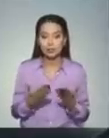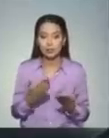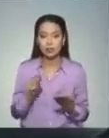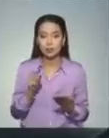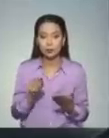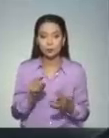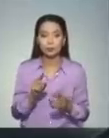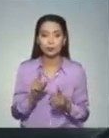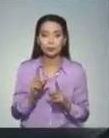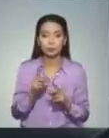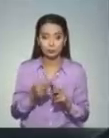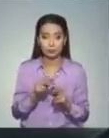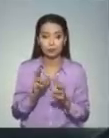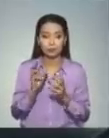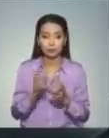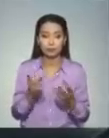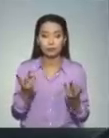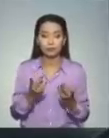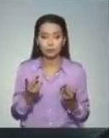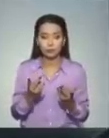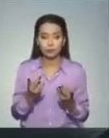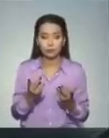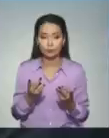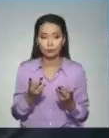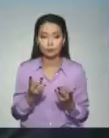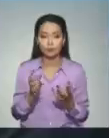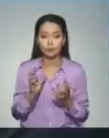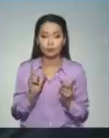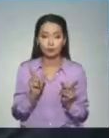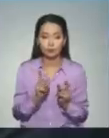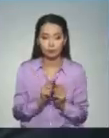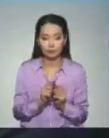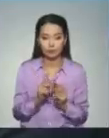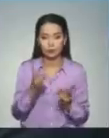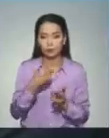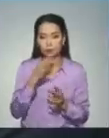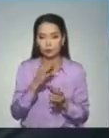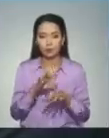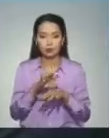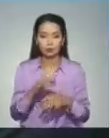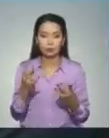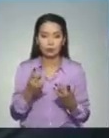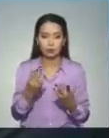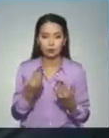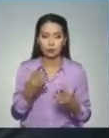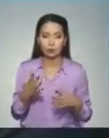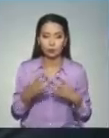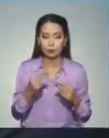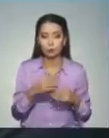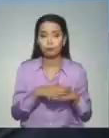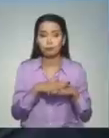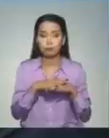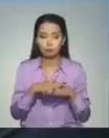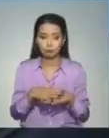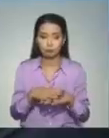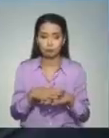виды не подходят для доставки, то есть, соответственно, уже нанимается частный транспорт. На данные соревнования, то есть у нас формируется бюджет непосредственно, опять